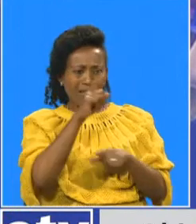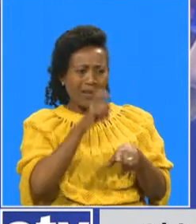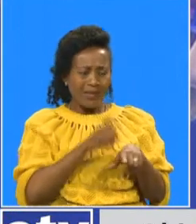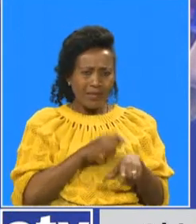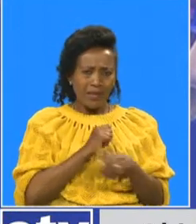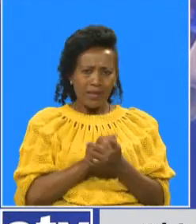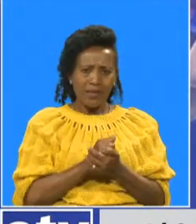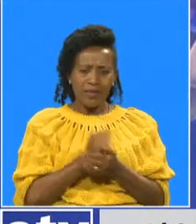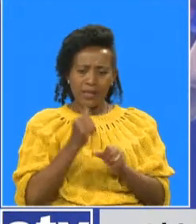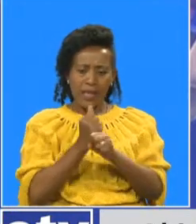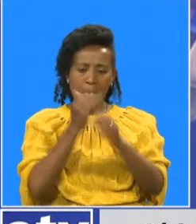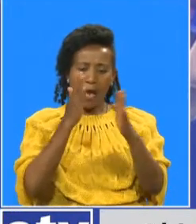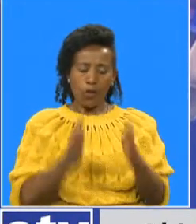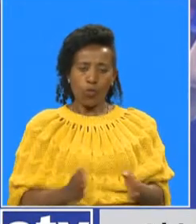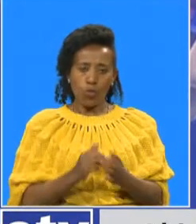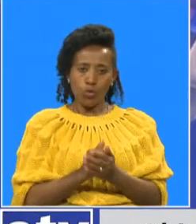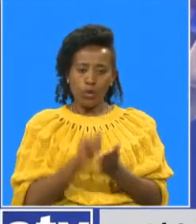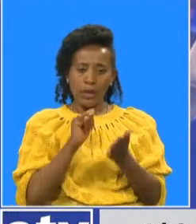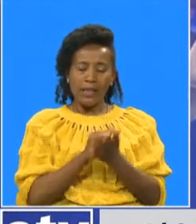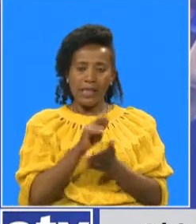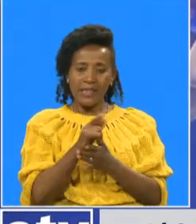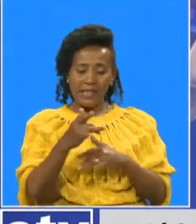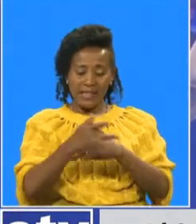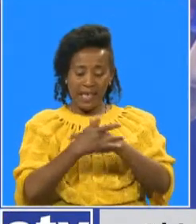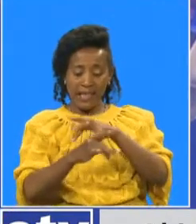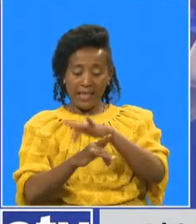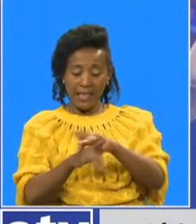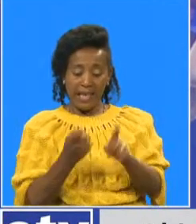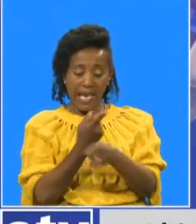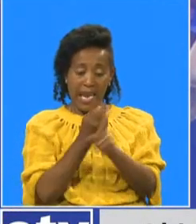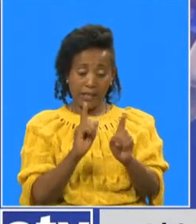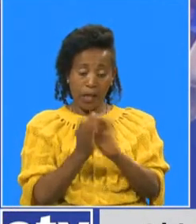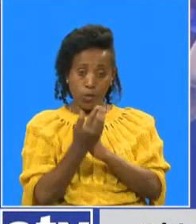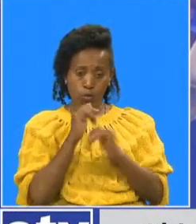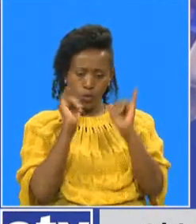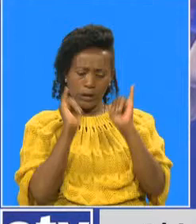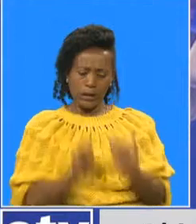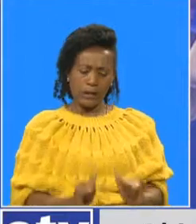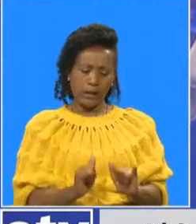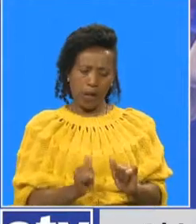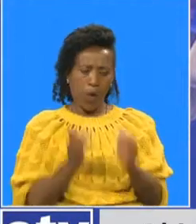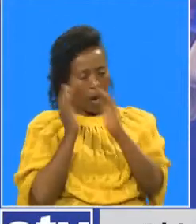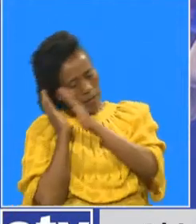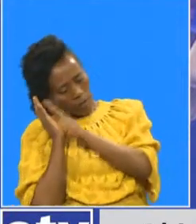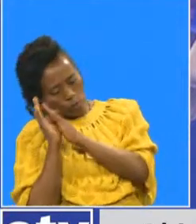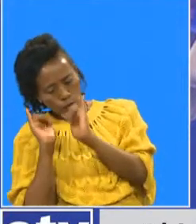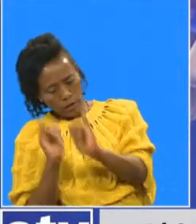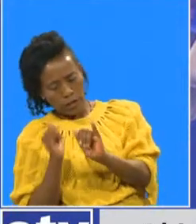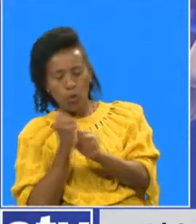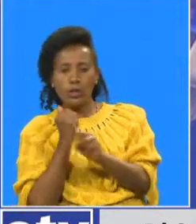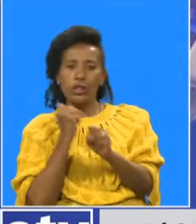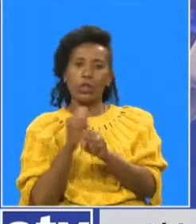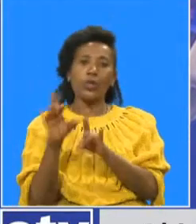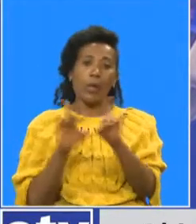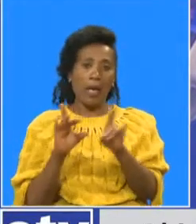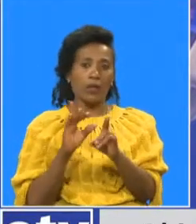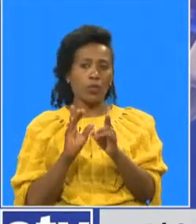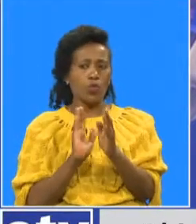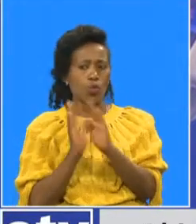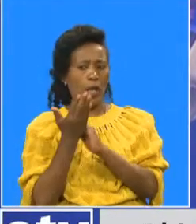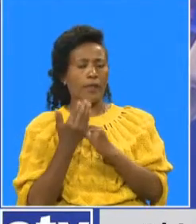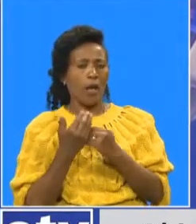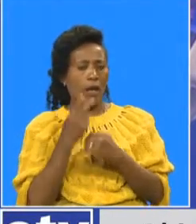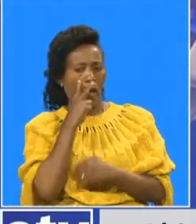አንዳንዶቹ ሰራተኞቹም ከዚህ ከንክኪ ነፃ እንዲሆኑ ራሱ እዛው አሳድሮ ራሱ እዛው እንዲሰሩ የማድረግ